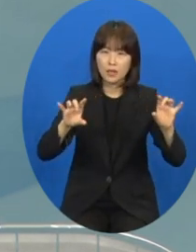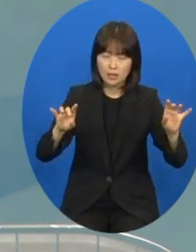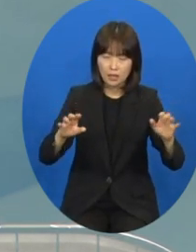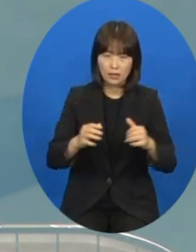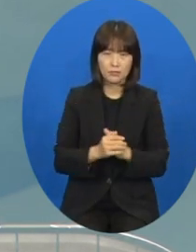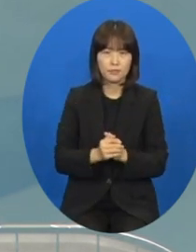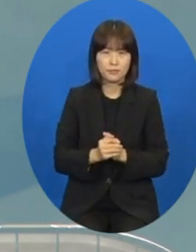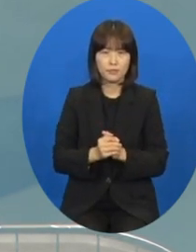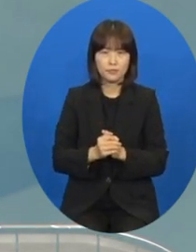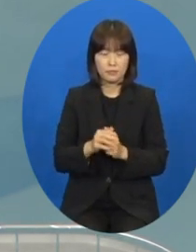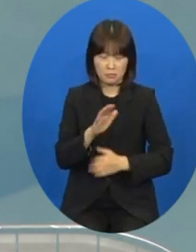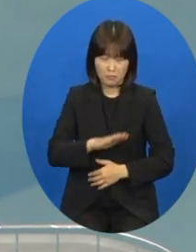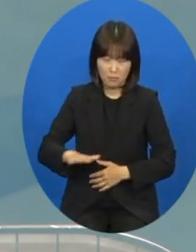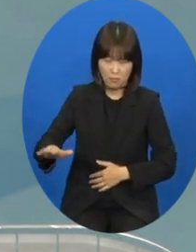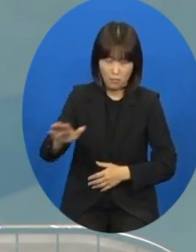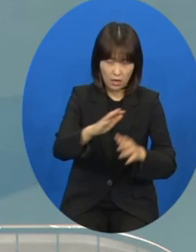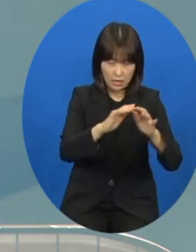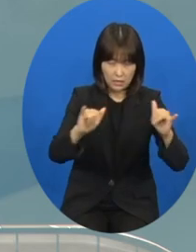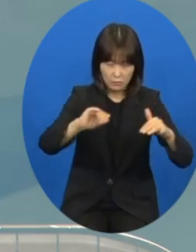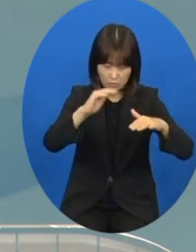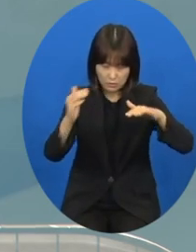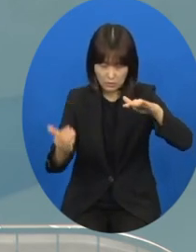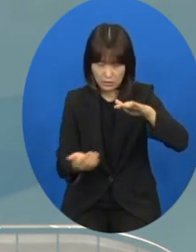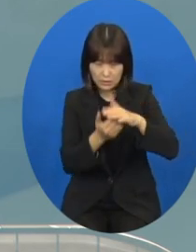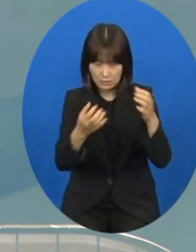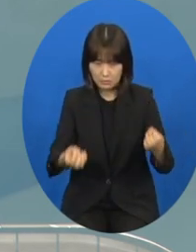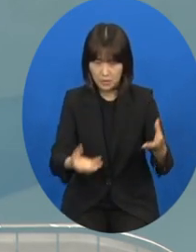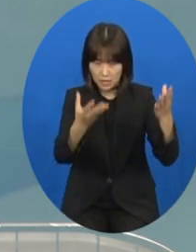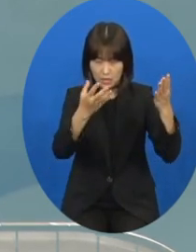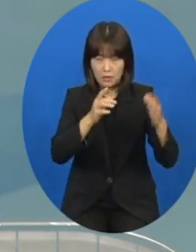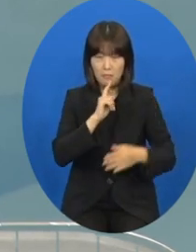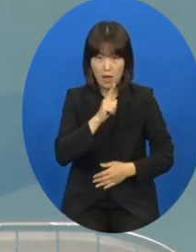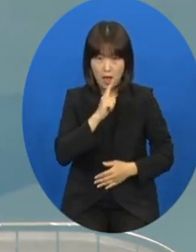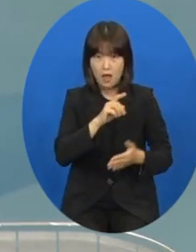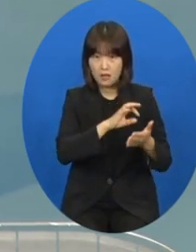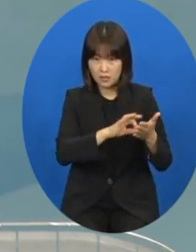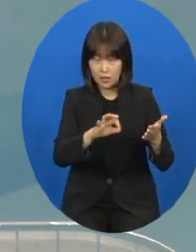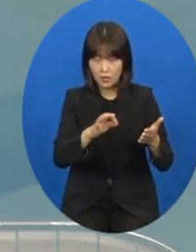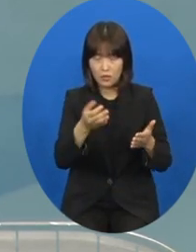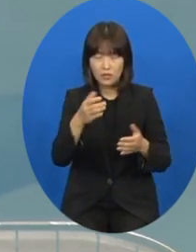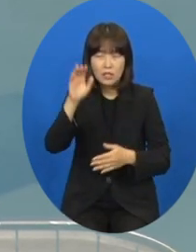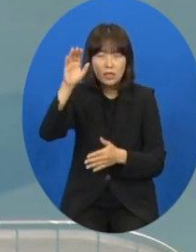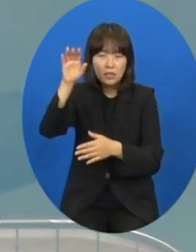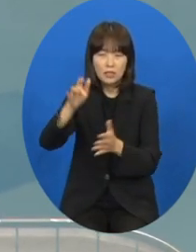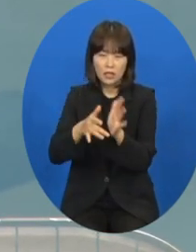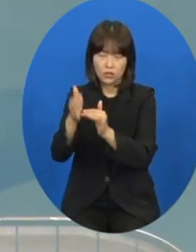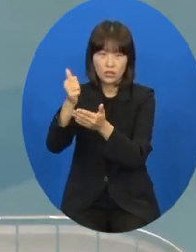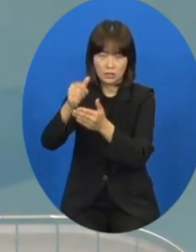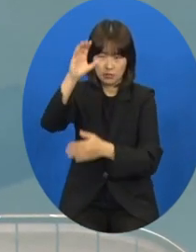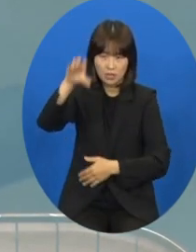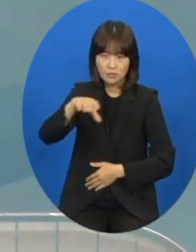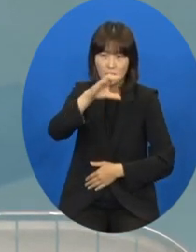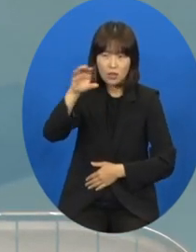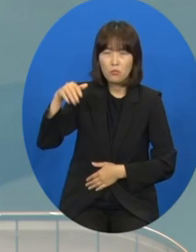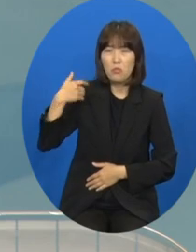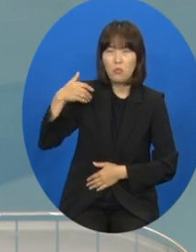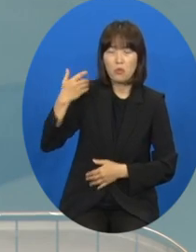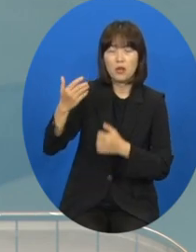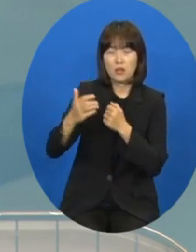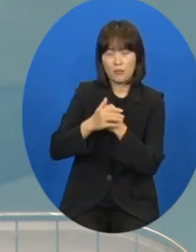이벤트다. 뭐 그런 표현을 쓰긴 합니다만 예수님의 십자가를 모르는 사람들이나 하는